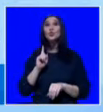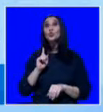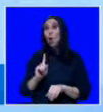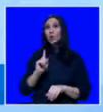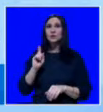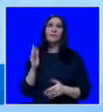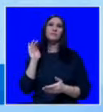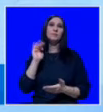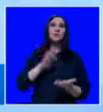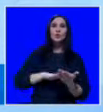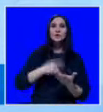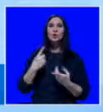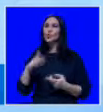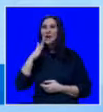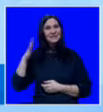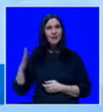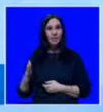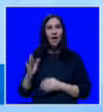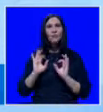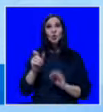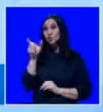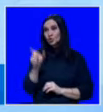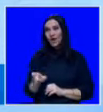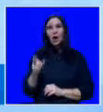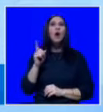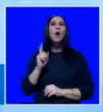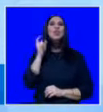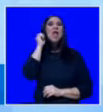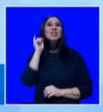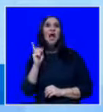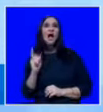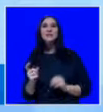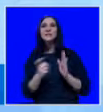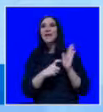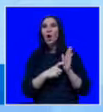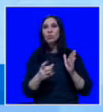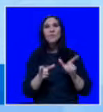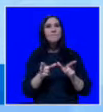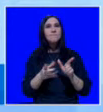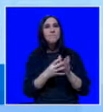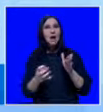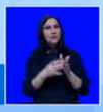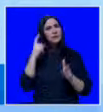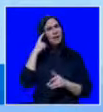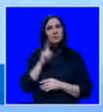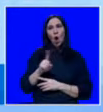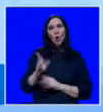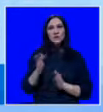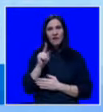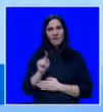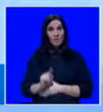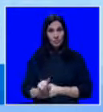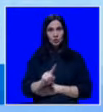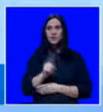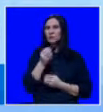Но от друга страна, пък точно човека наказан по Магнитски, ние знаем за кого става въпрос. И не случайно сме правили